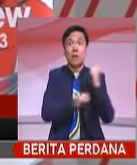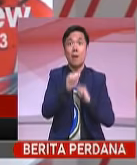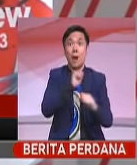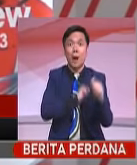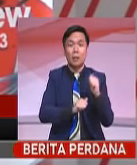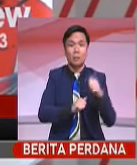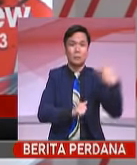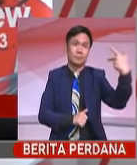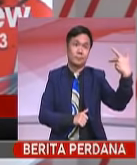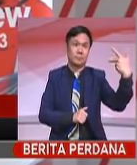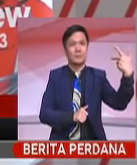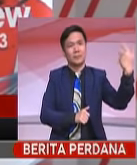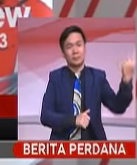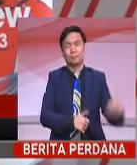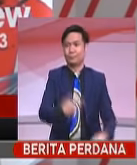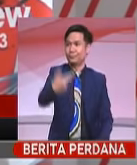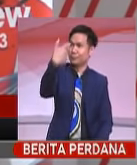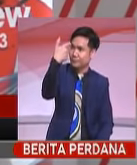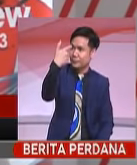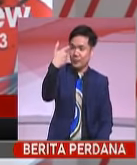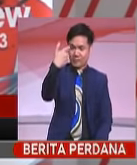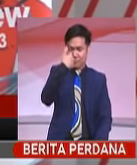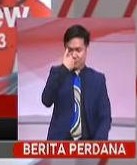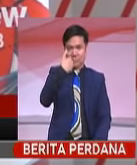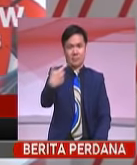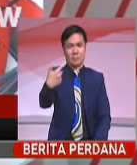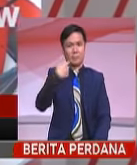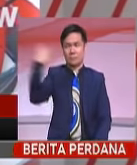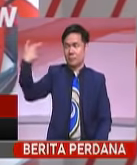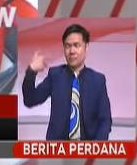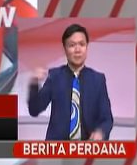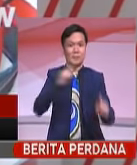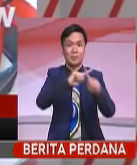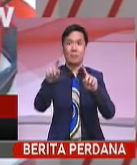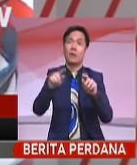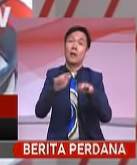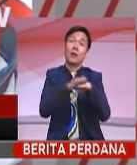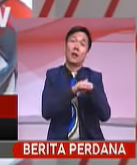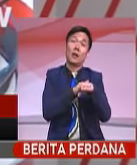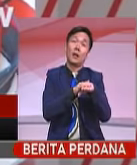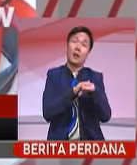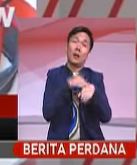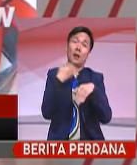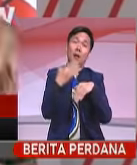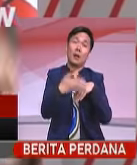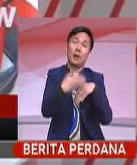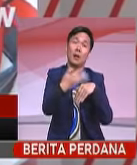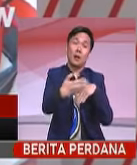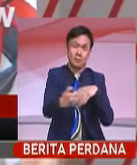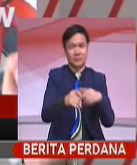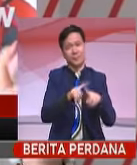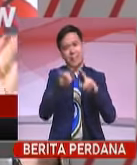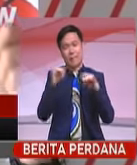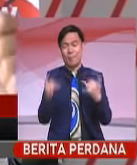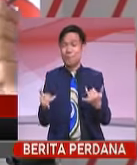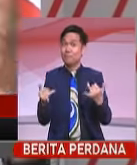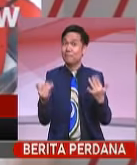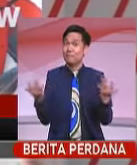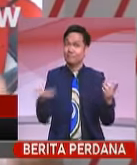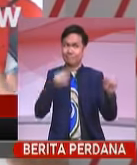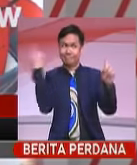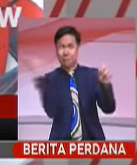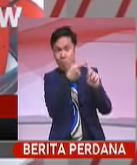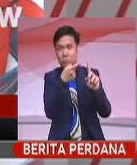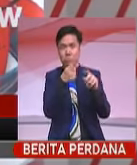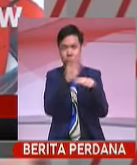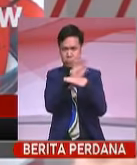macam ubah kamera lah. Kejap tu nak shot sebelah ni pula. Aduh, lambatnya. Ya Allah. Tapi demi menghasilkan